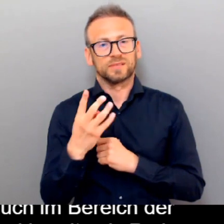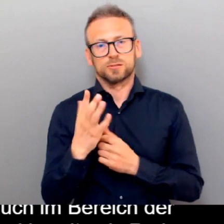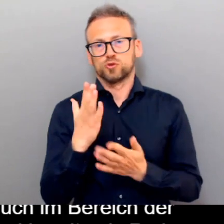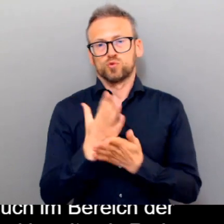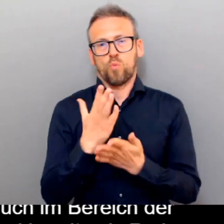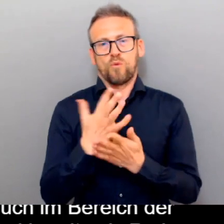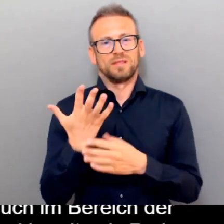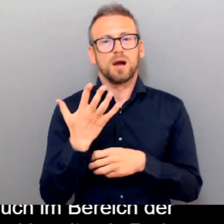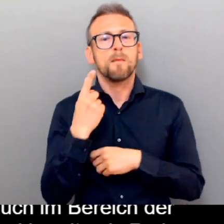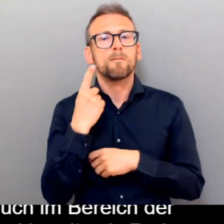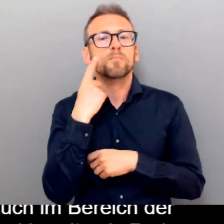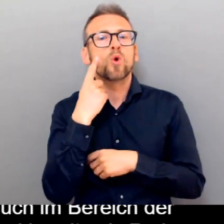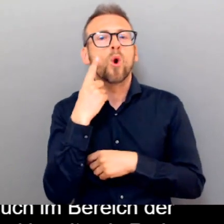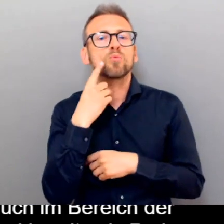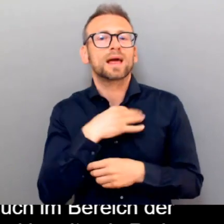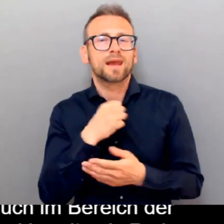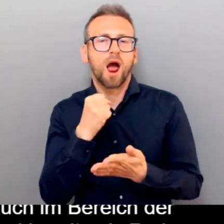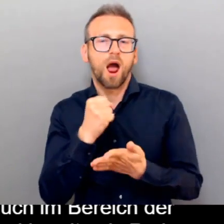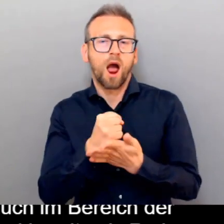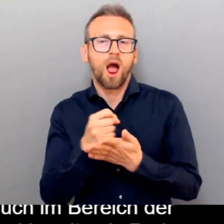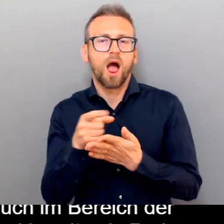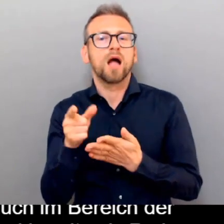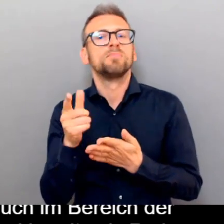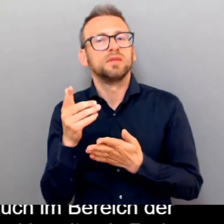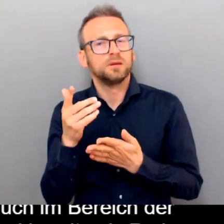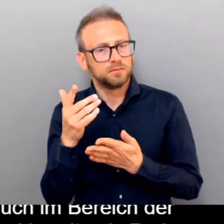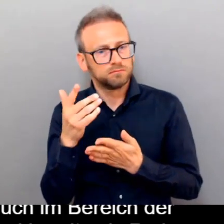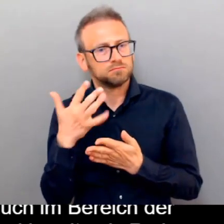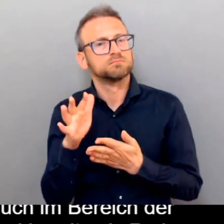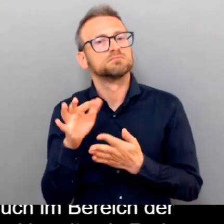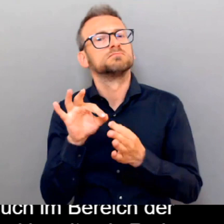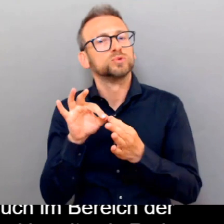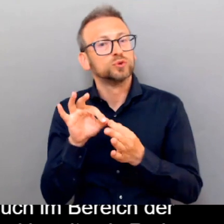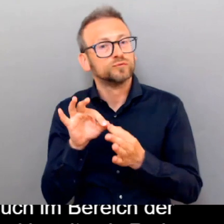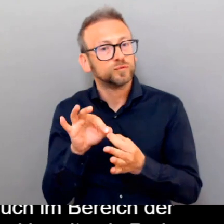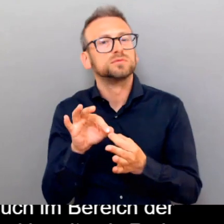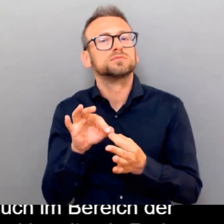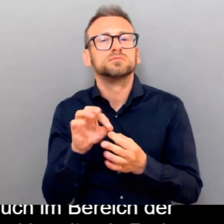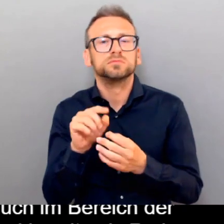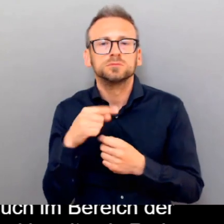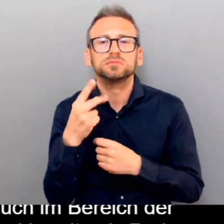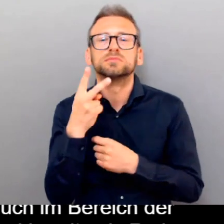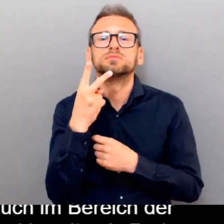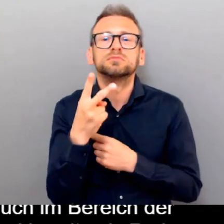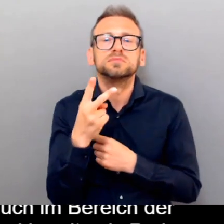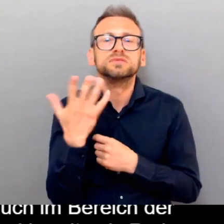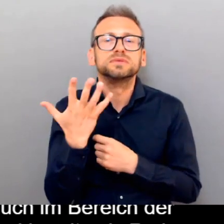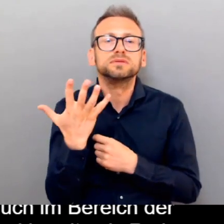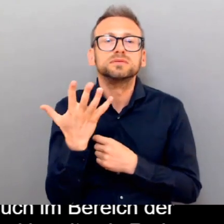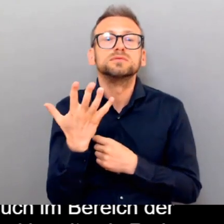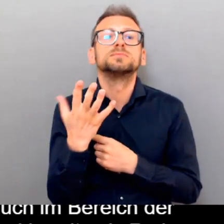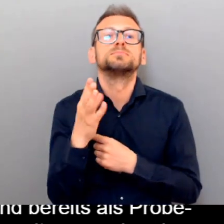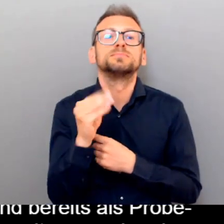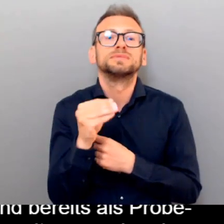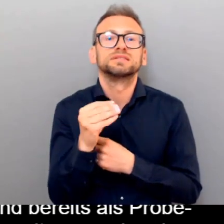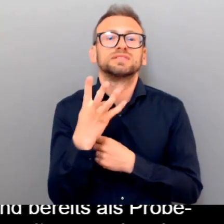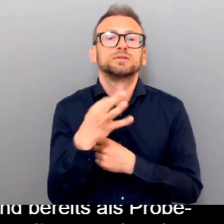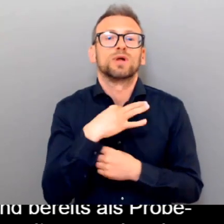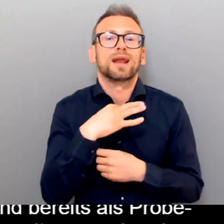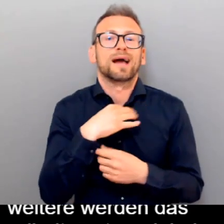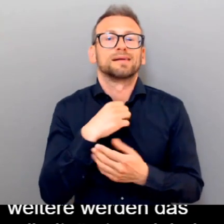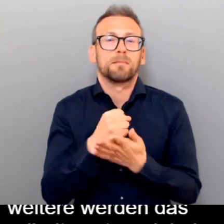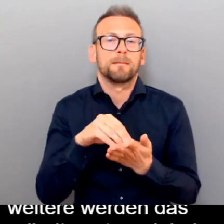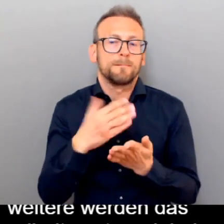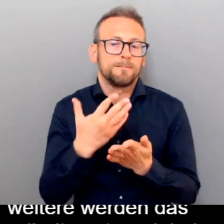Augsburg, Erlangen, Garmisch-Wartenkirchen, Neu-Ulm. Die testen die neue Software bei, sind bereits. Und es werden weiter